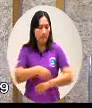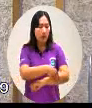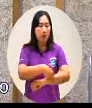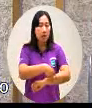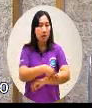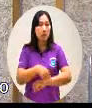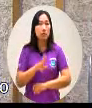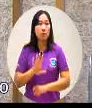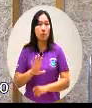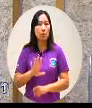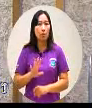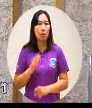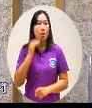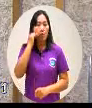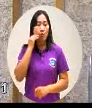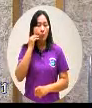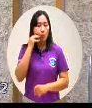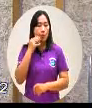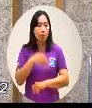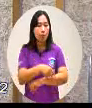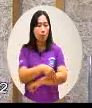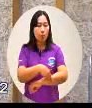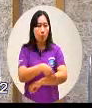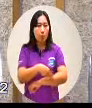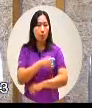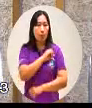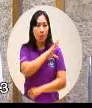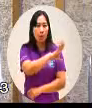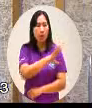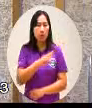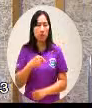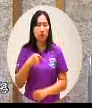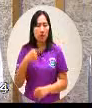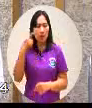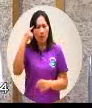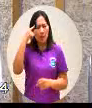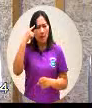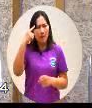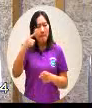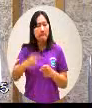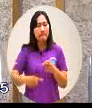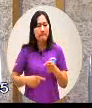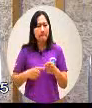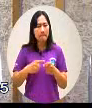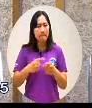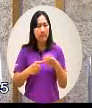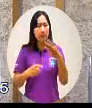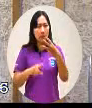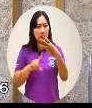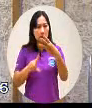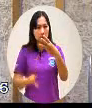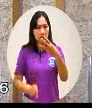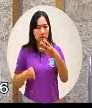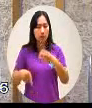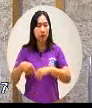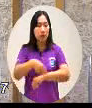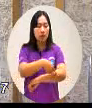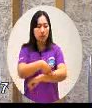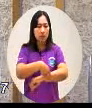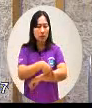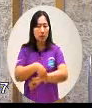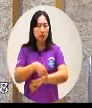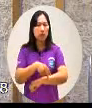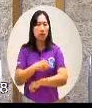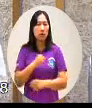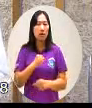规划设计了先大概每年三月会使完成，阮即马估计 每年三月是 设计完成，设计